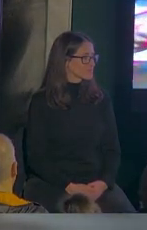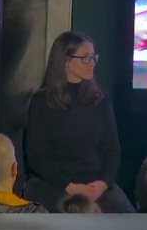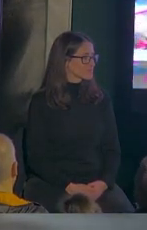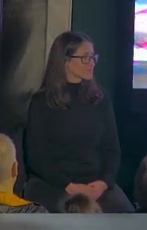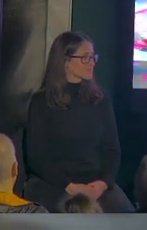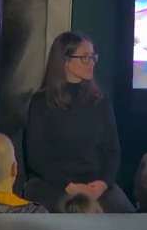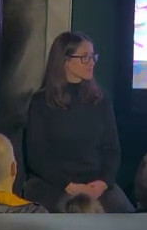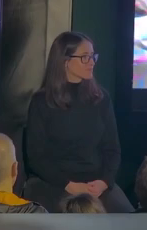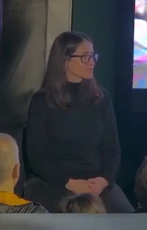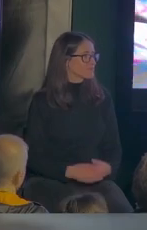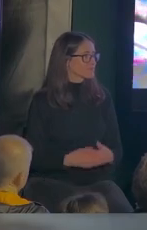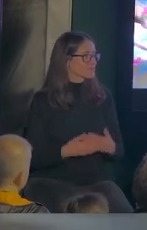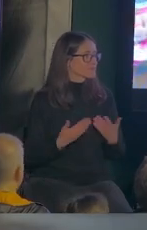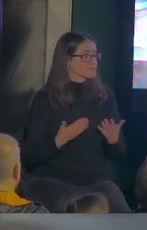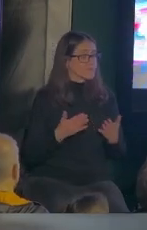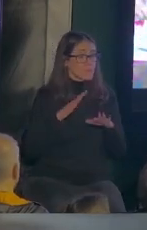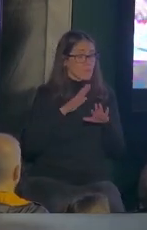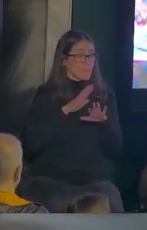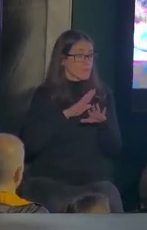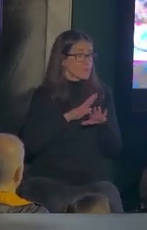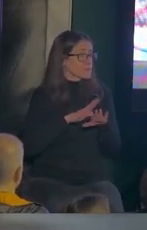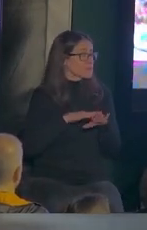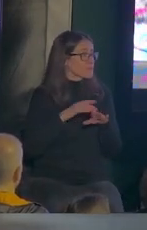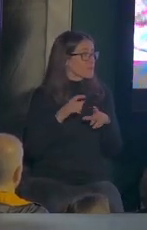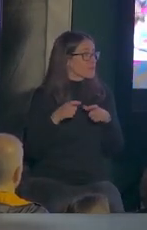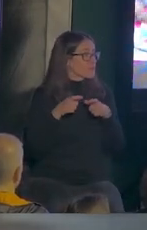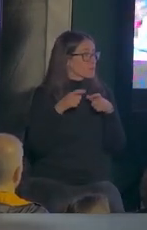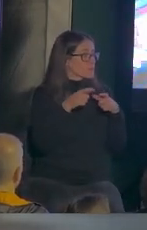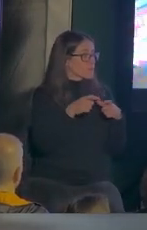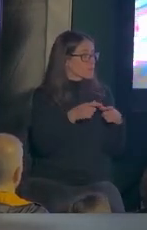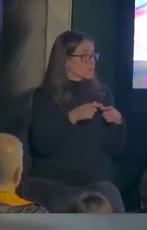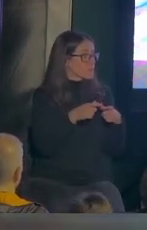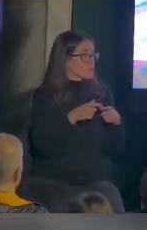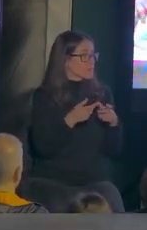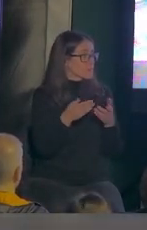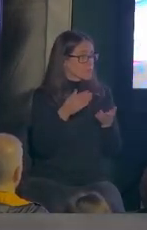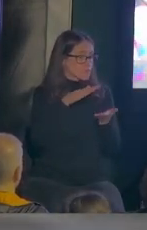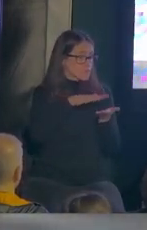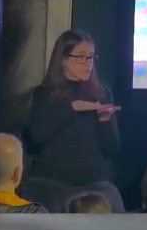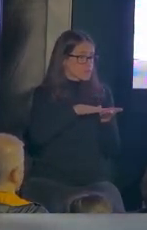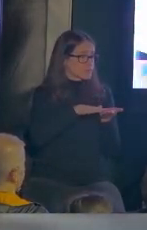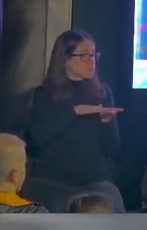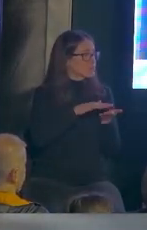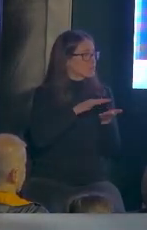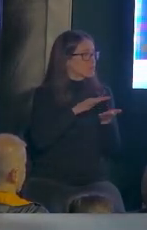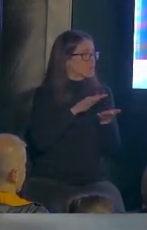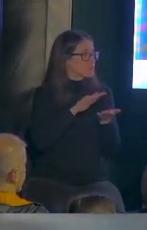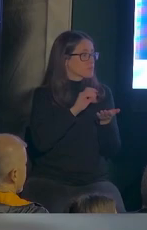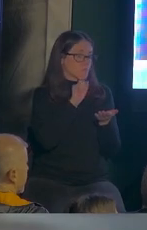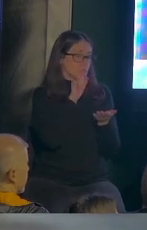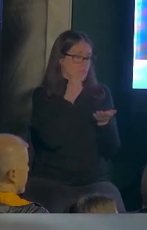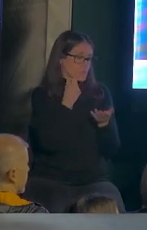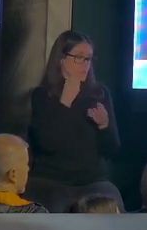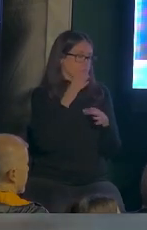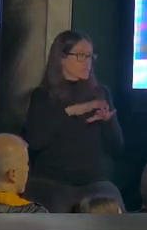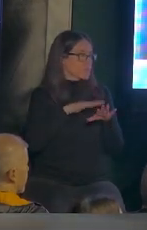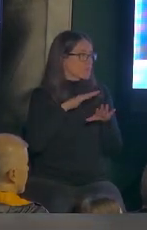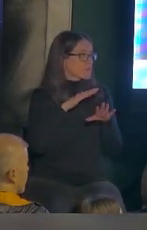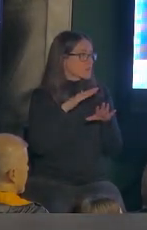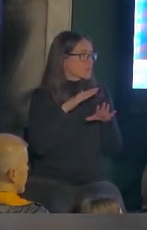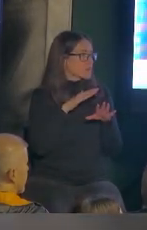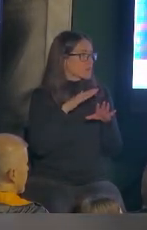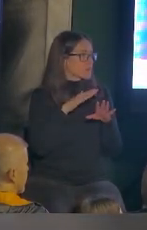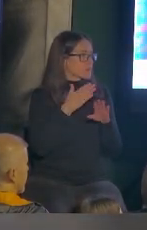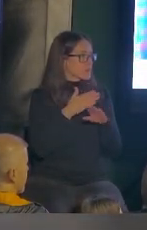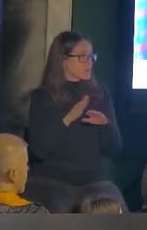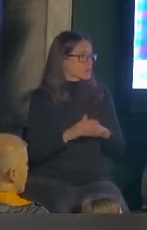És millor, evidentment, fer aquest emplatat abans de ficar-lo sobre la base, perquè així no cal... Sí,